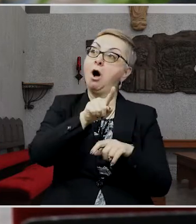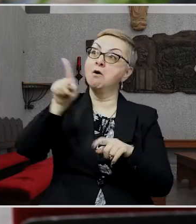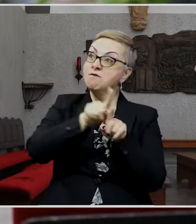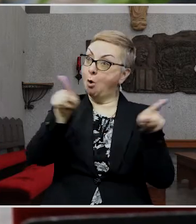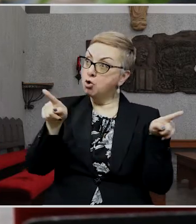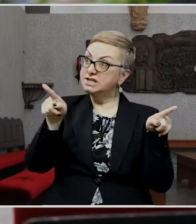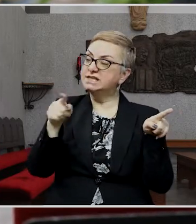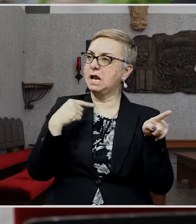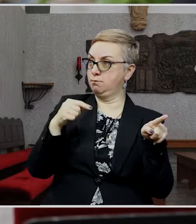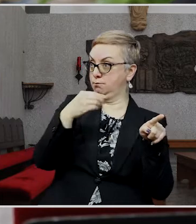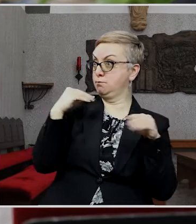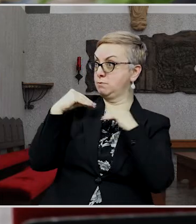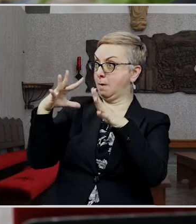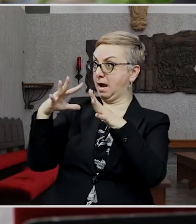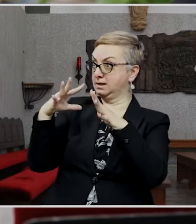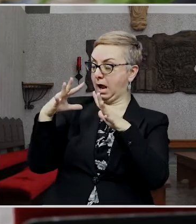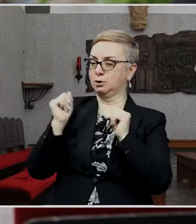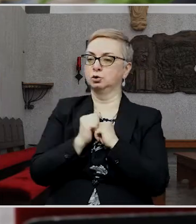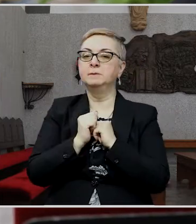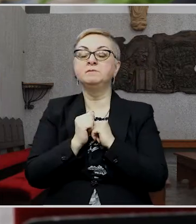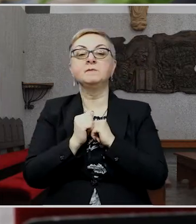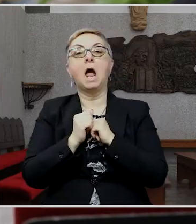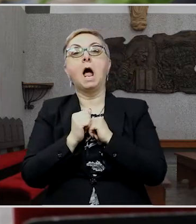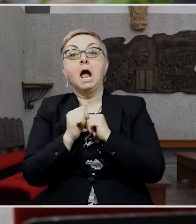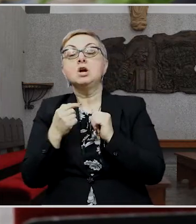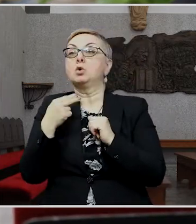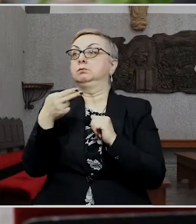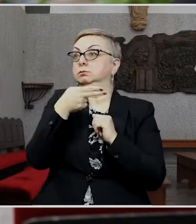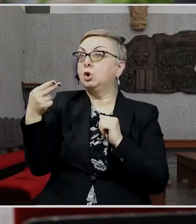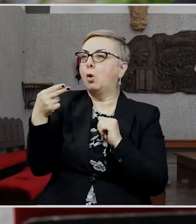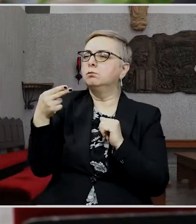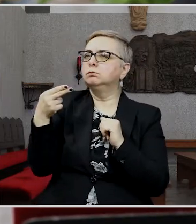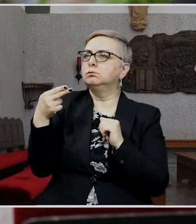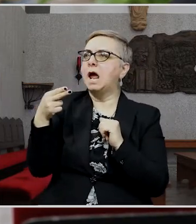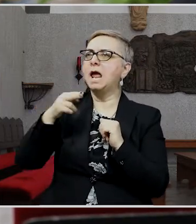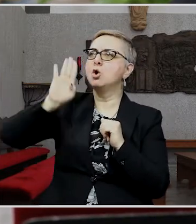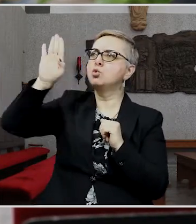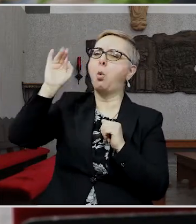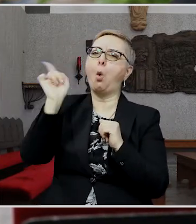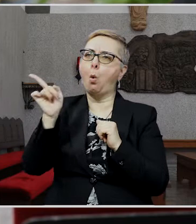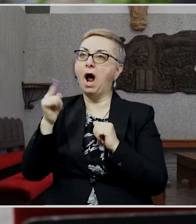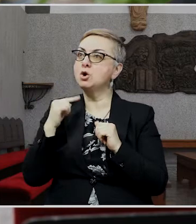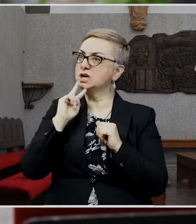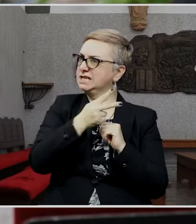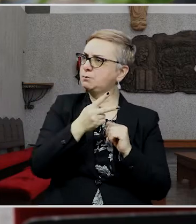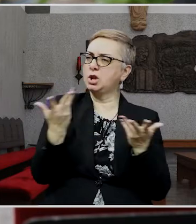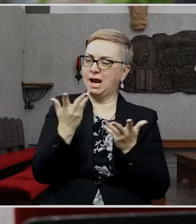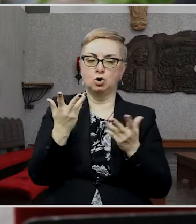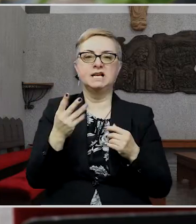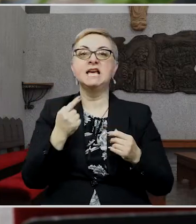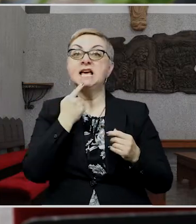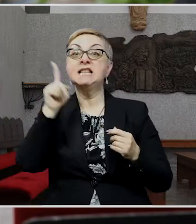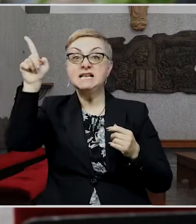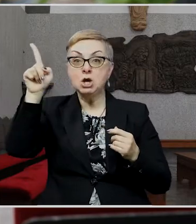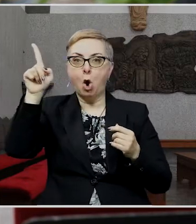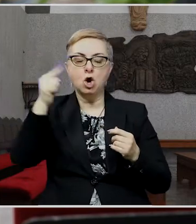qual è il suo nome che cosa risponderò loro dio disse a mosè io sono